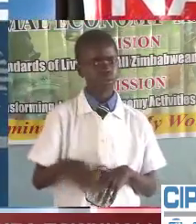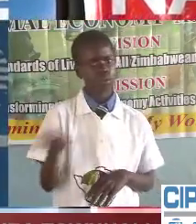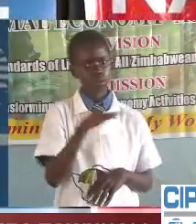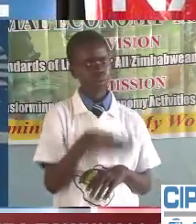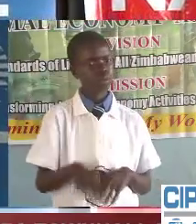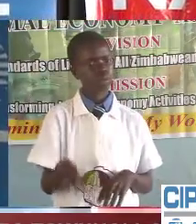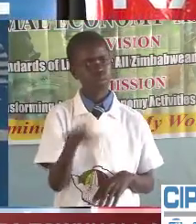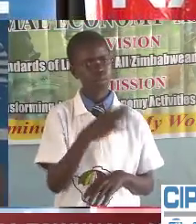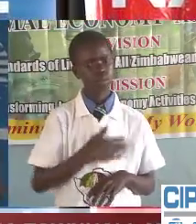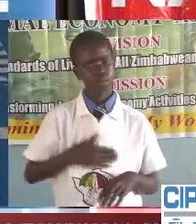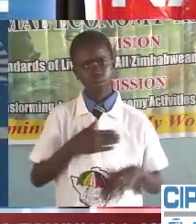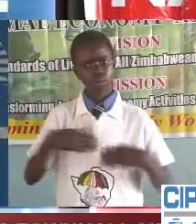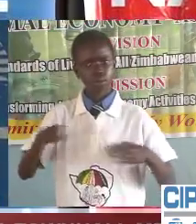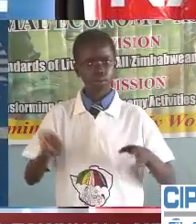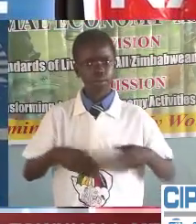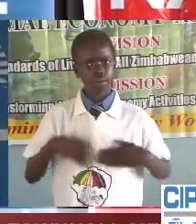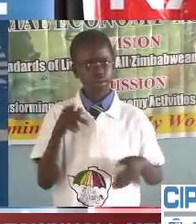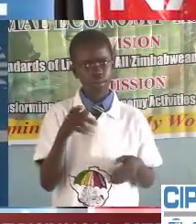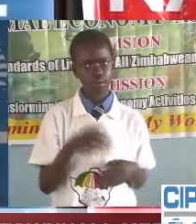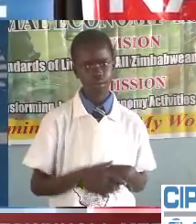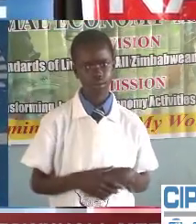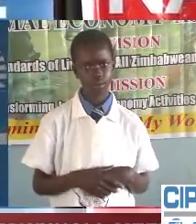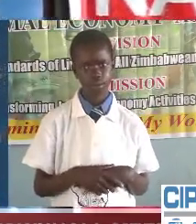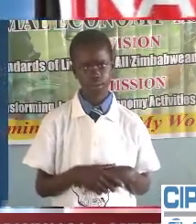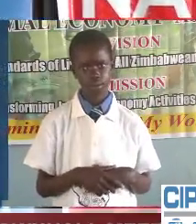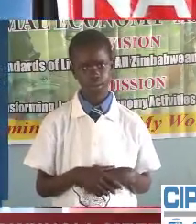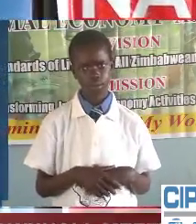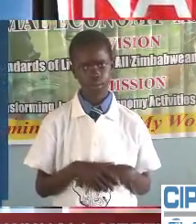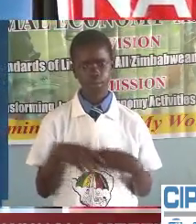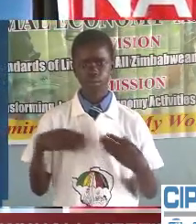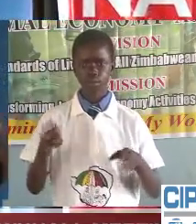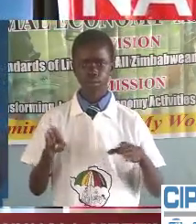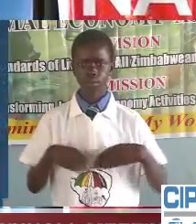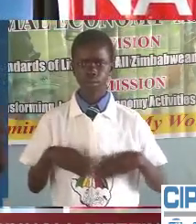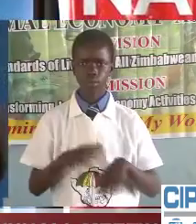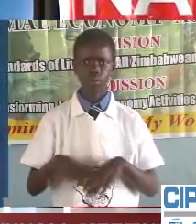Zvese zvichange zvichiadreswa tongokumbira zvataitaura